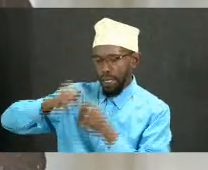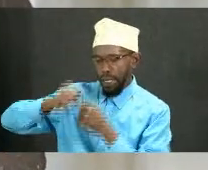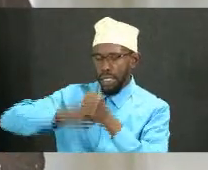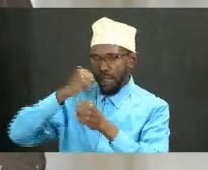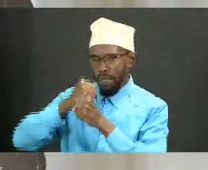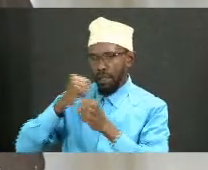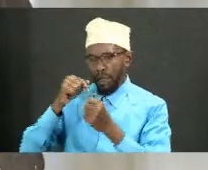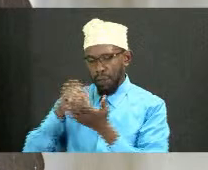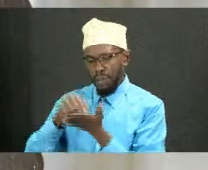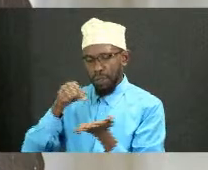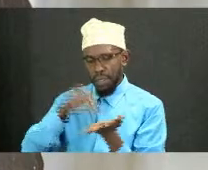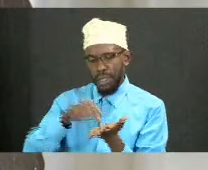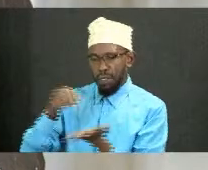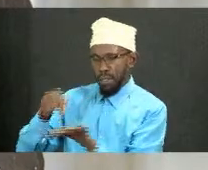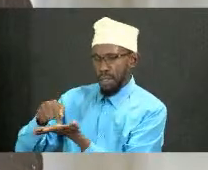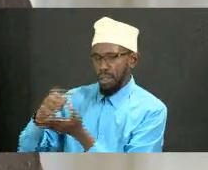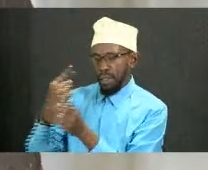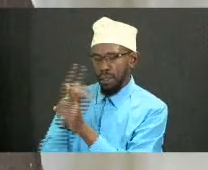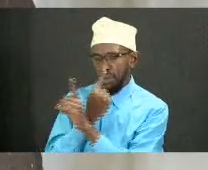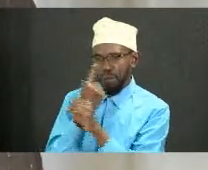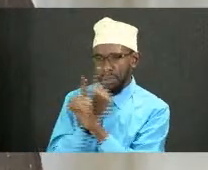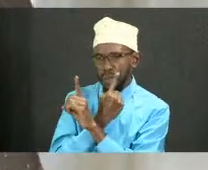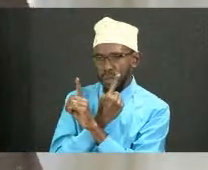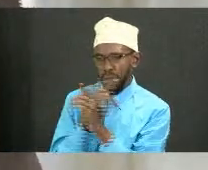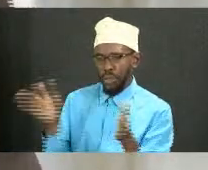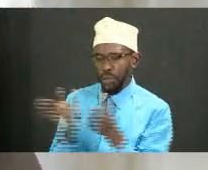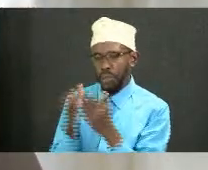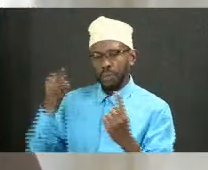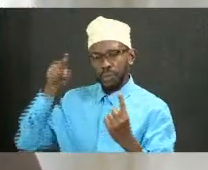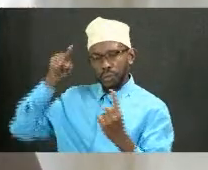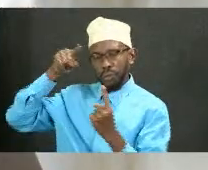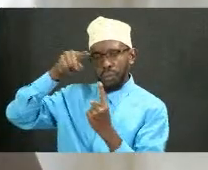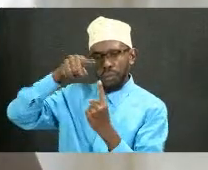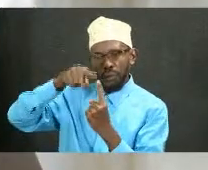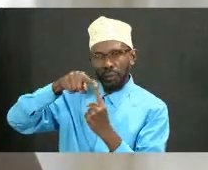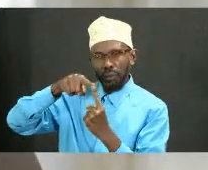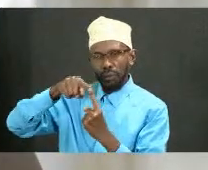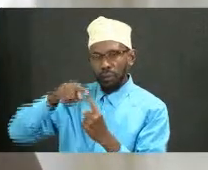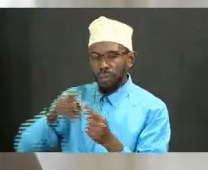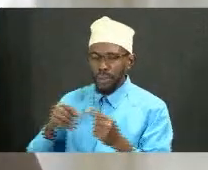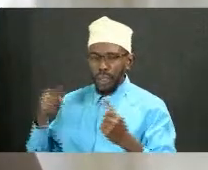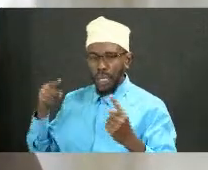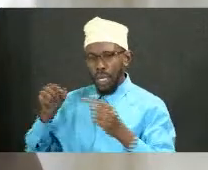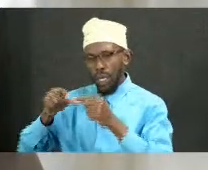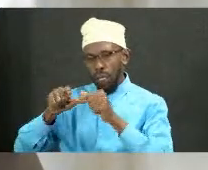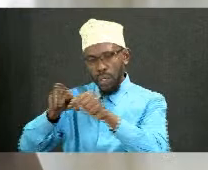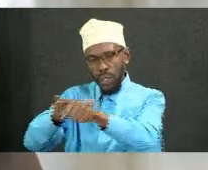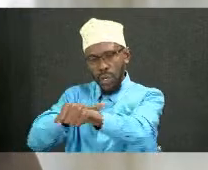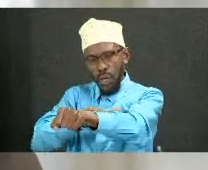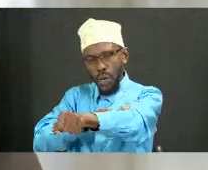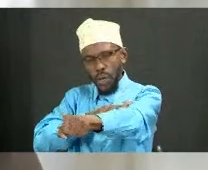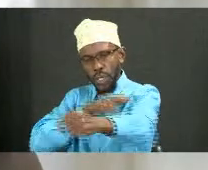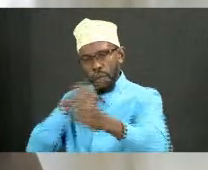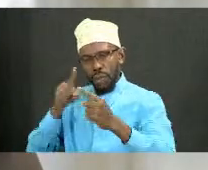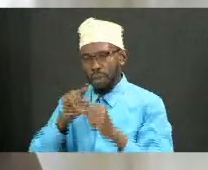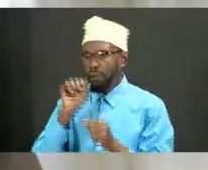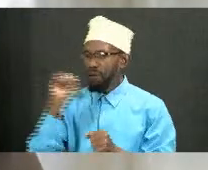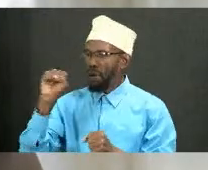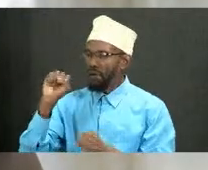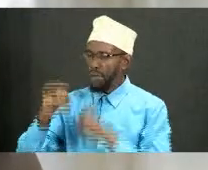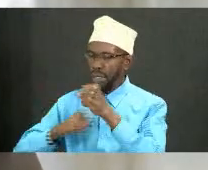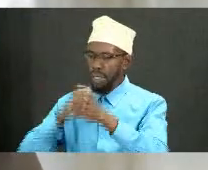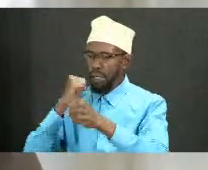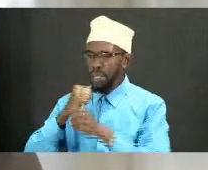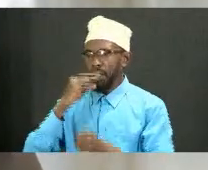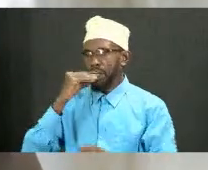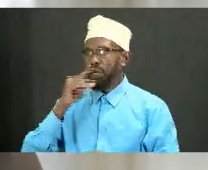nitakuwa nimetimiza hii na hii na hii, the short term goals, na ama long term goals, nataka baada ya miaka mitano